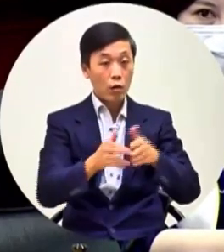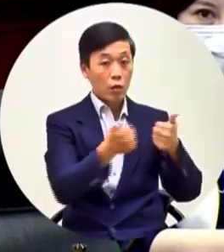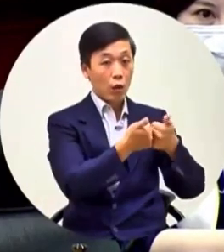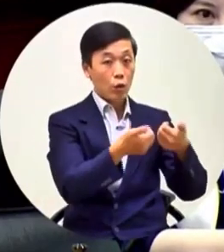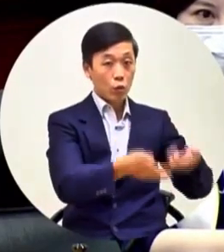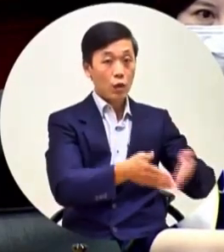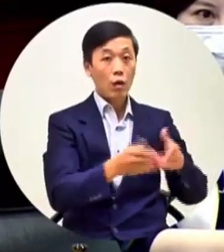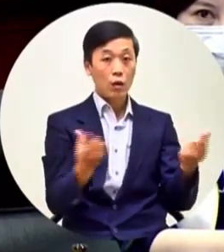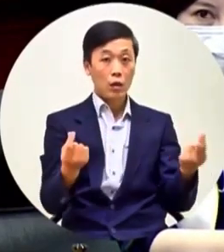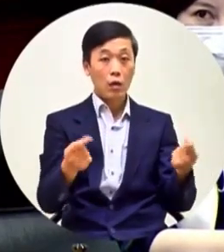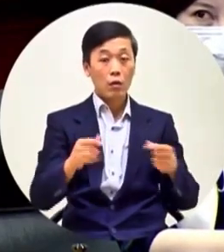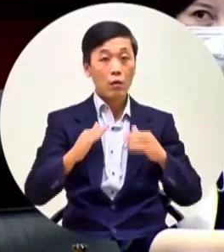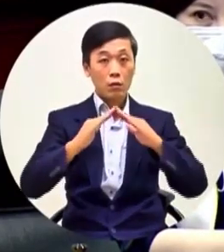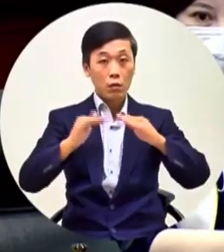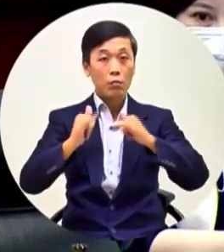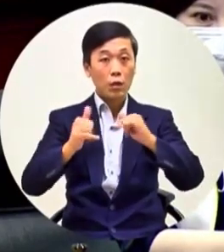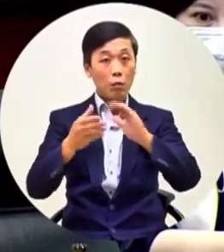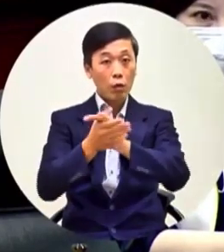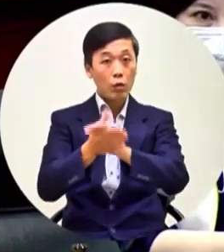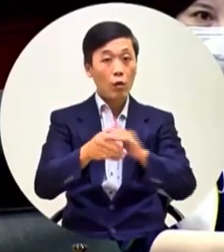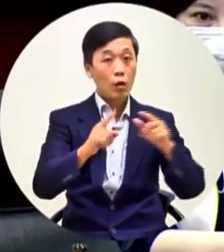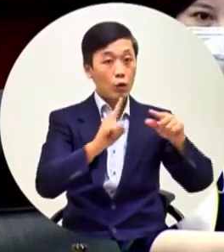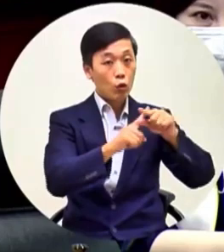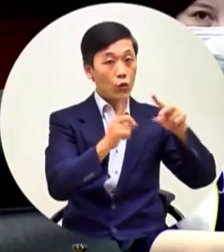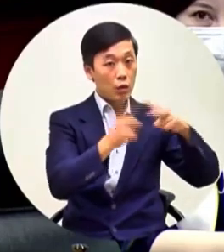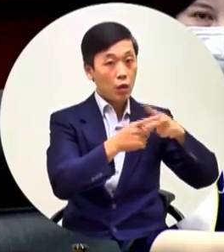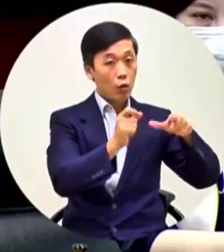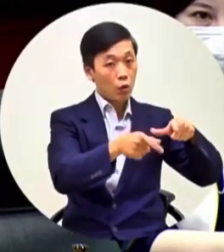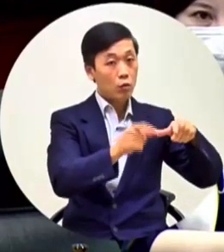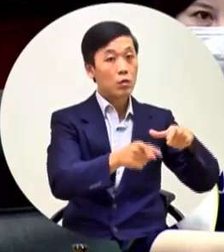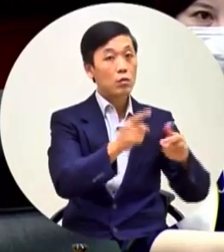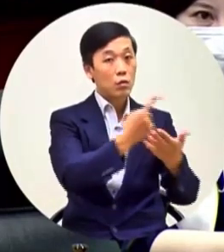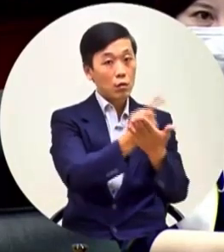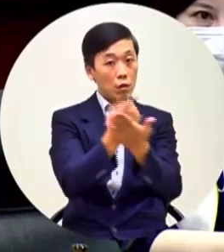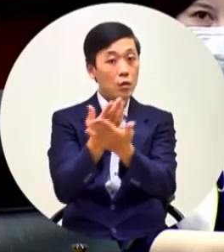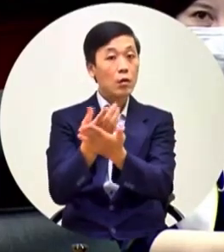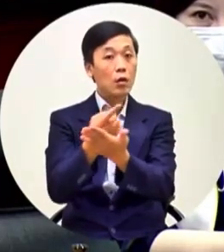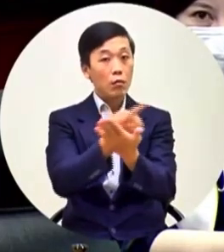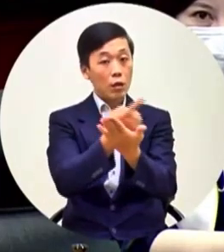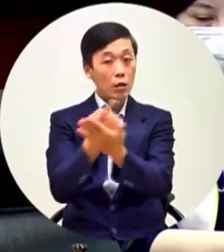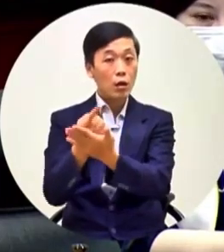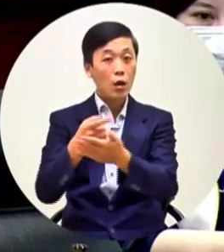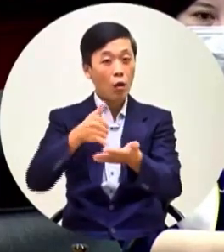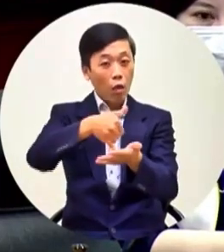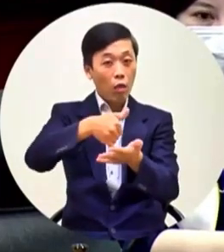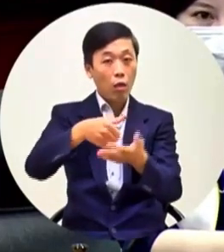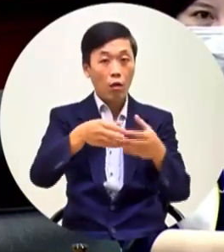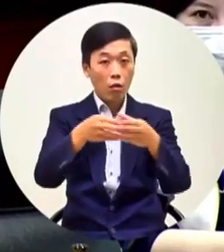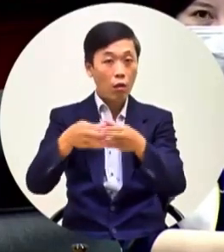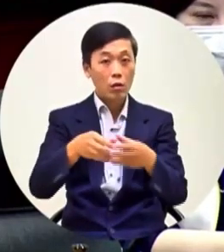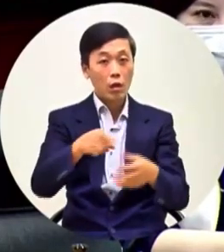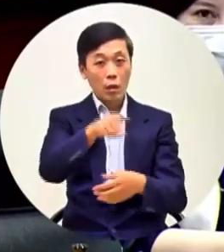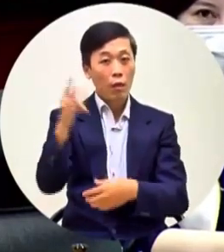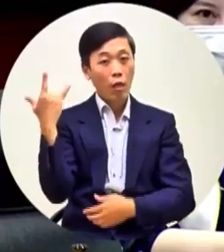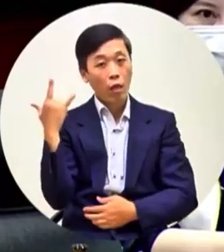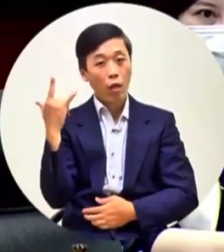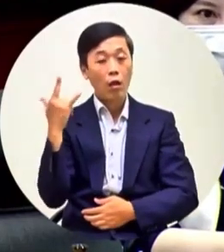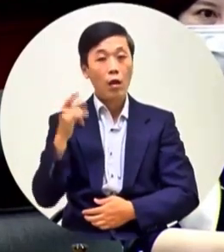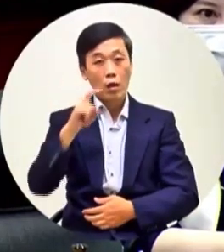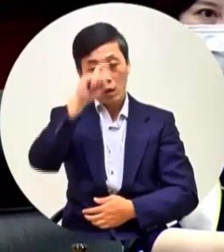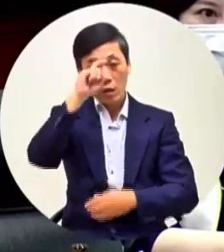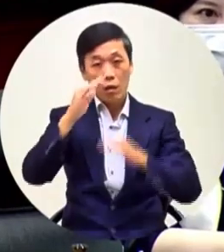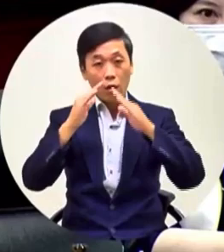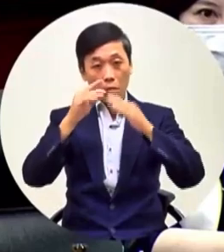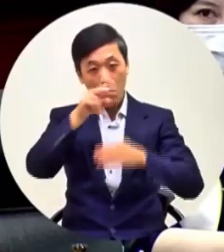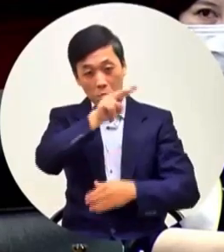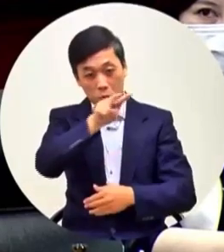多市民朋友，很多中小企业，包括弱势的团体，都在等待我们市政府。做怎么样的